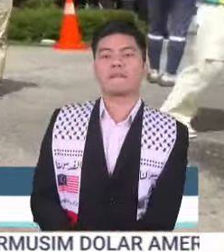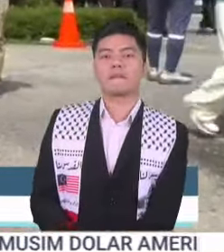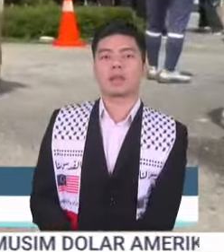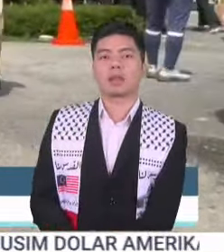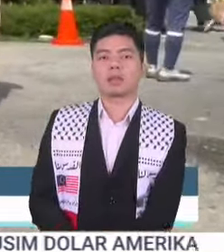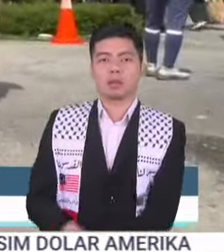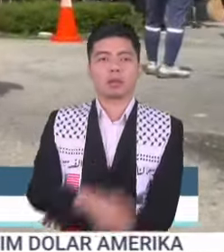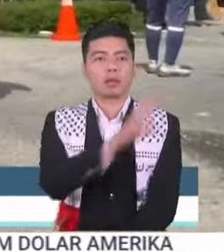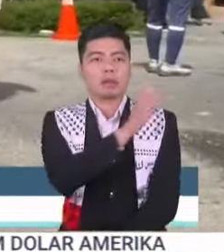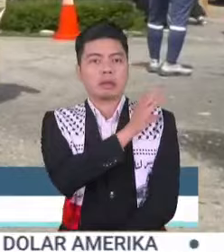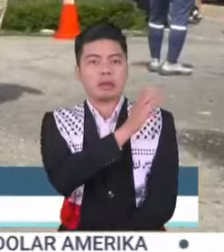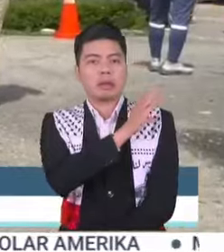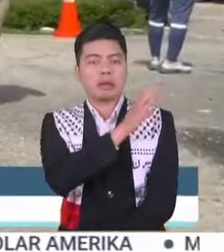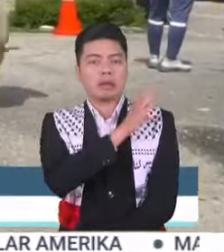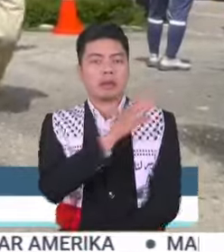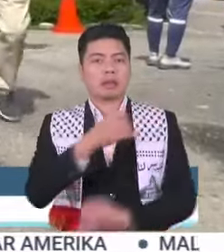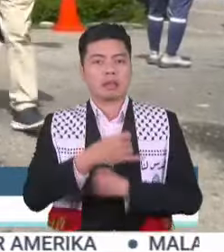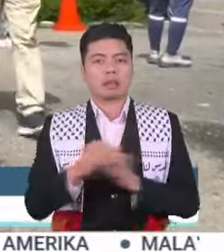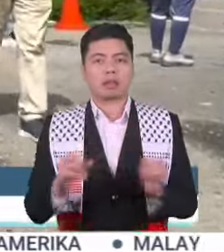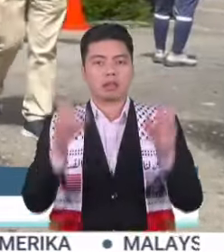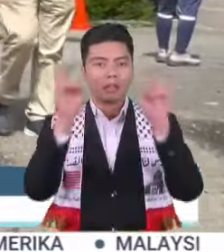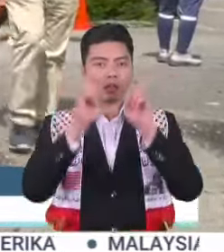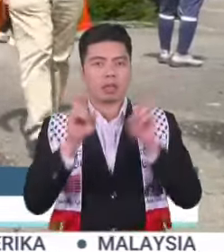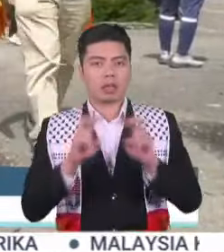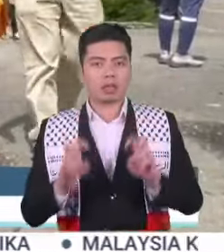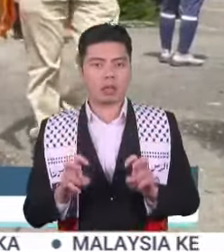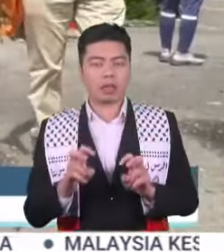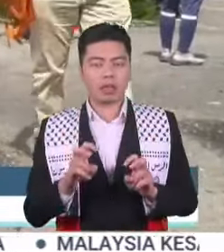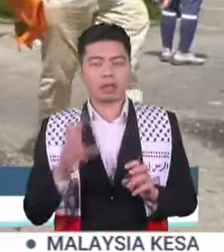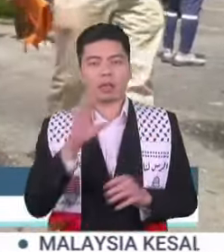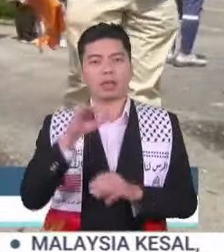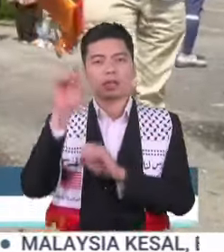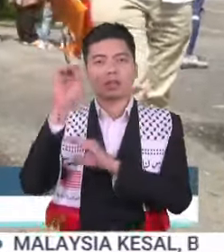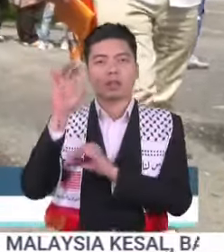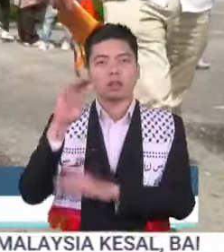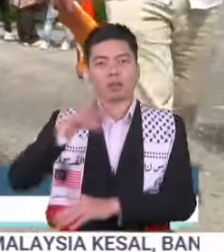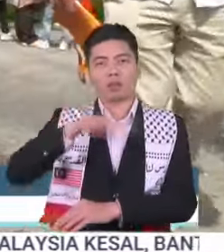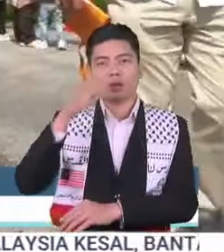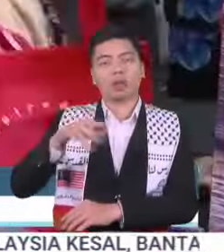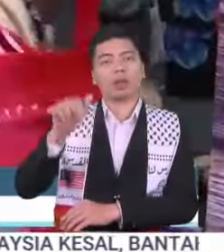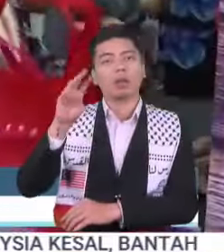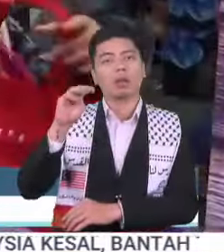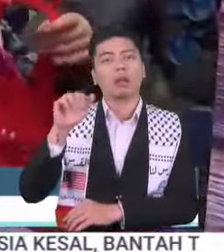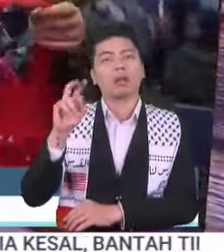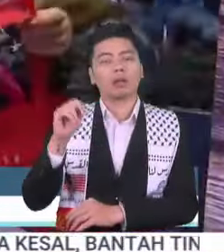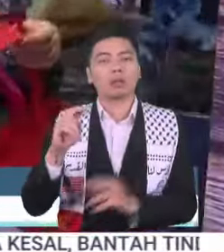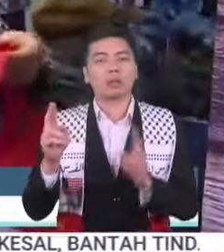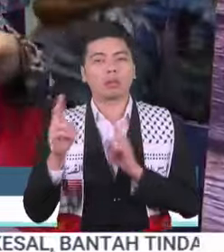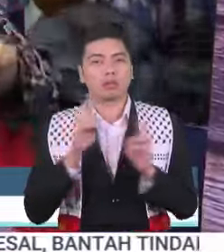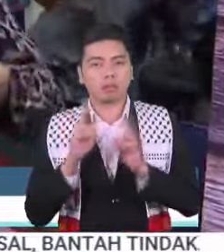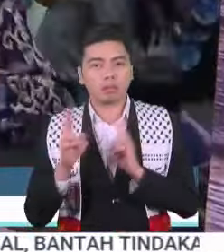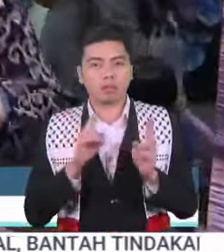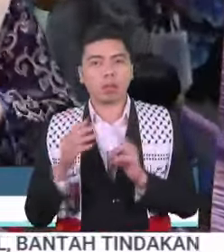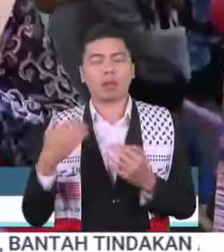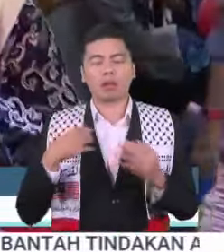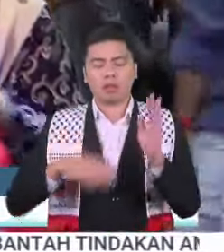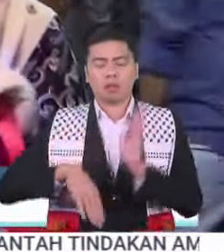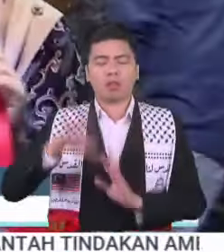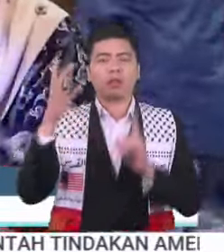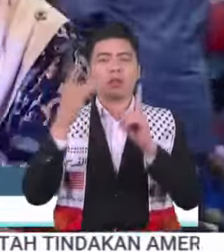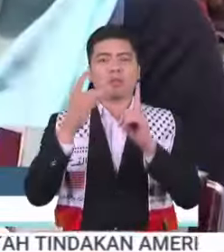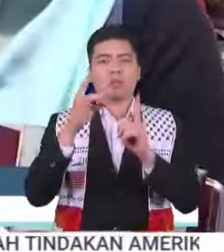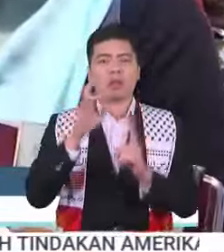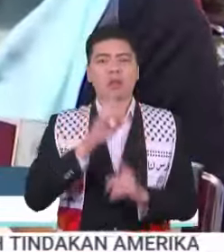Pengarah Jabatan Siasatan dan Penguatkuasaan Trafik Bukit Aman, Datuk Muhammad Azman Ahmad Sapri berkata, semalam lebih 18,000